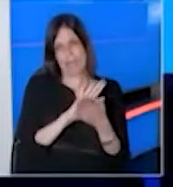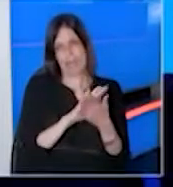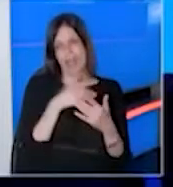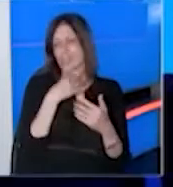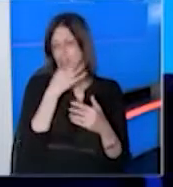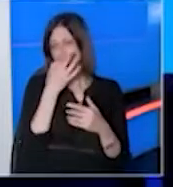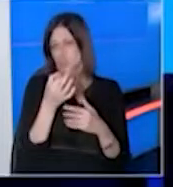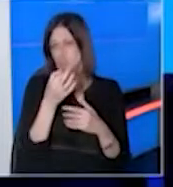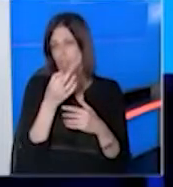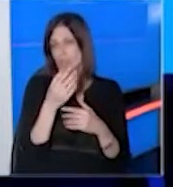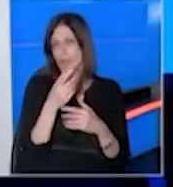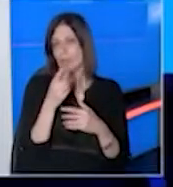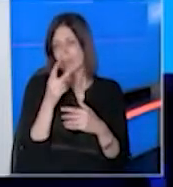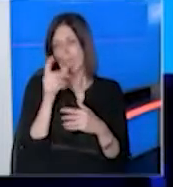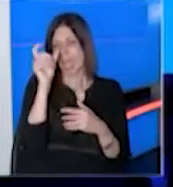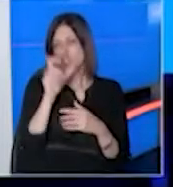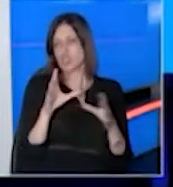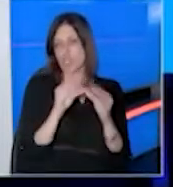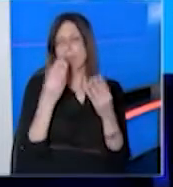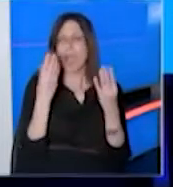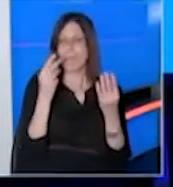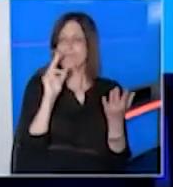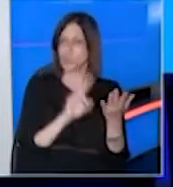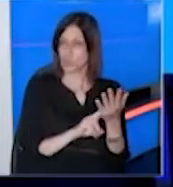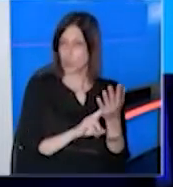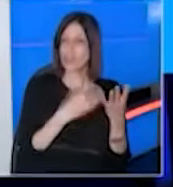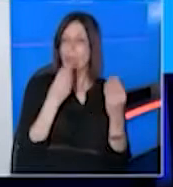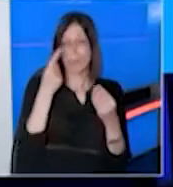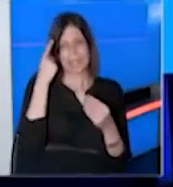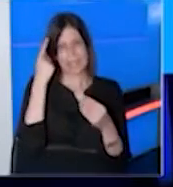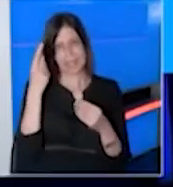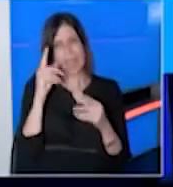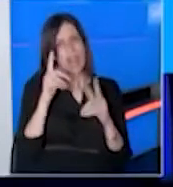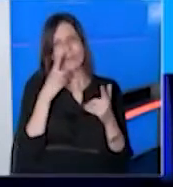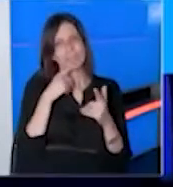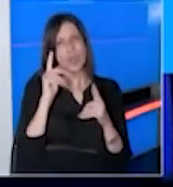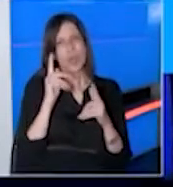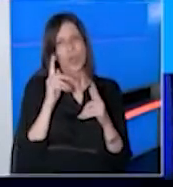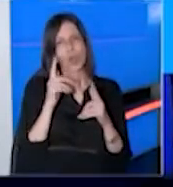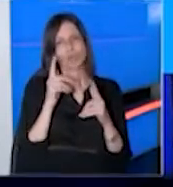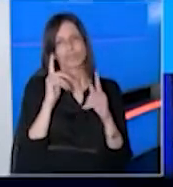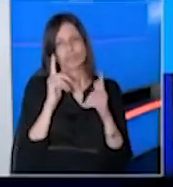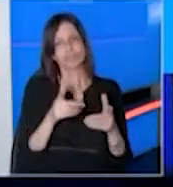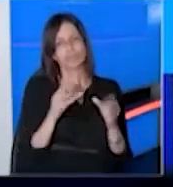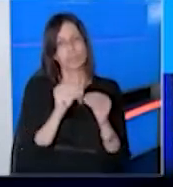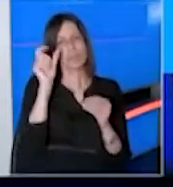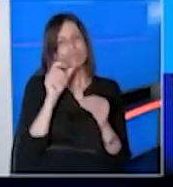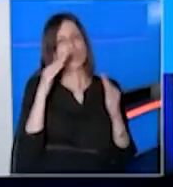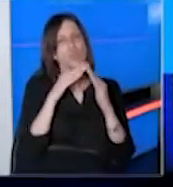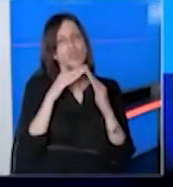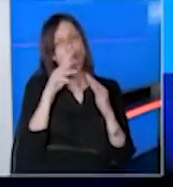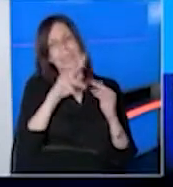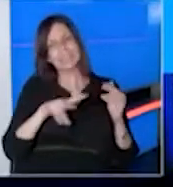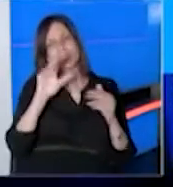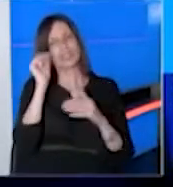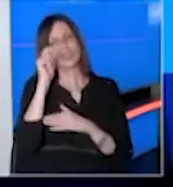אשאל אותך את השאלה הבאה. הרי אתה איש עם הרבה זכויות, והרבה ידע. למה אתם לא נלחמים יחד עם אנשי הדיור הציבורי? הרי סוציאליזם